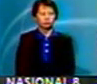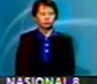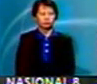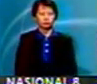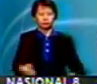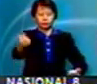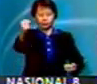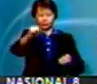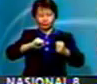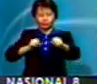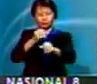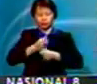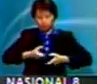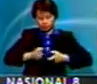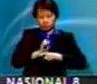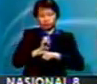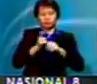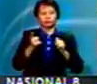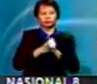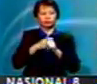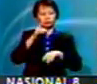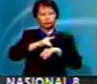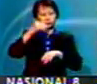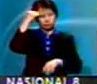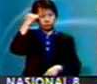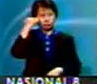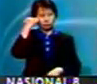wushu sumbang pingat emas pertama negara di Incheon.